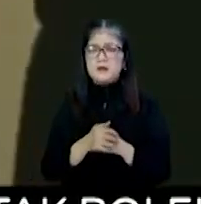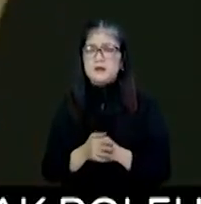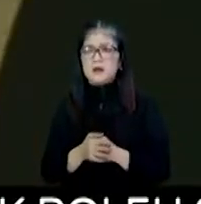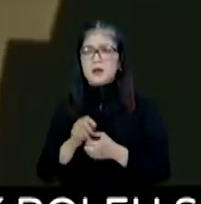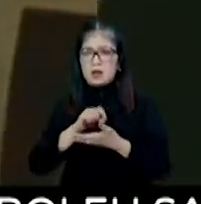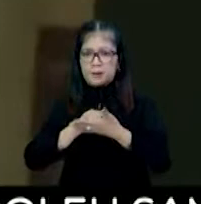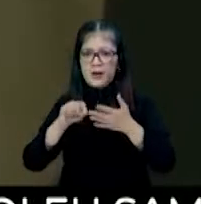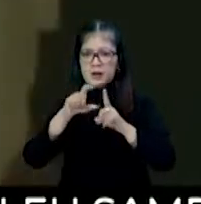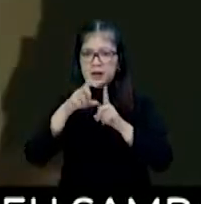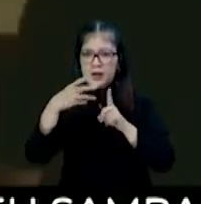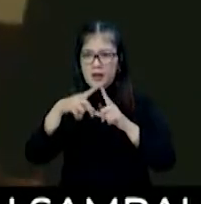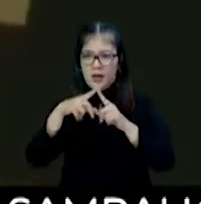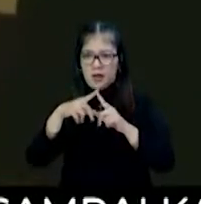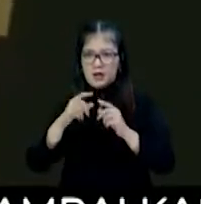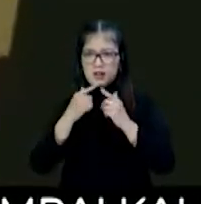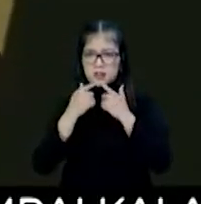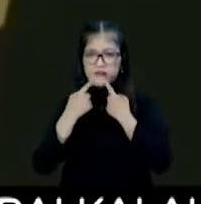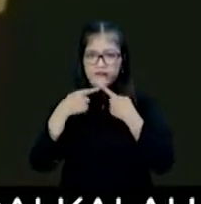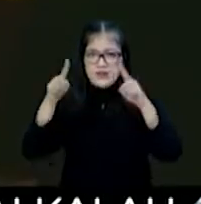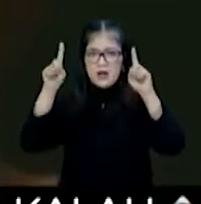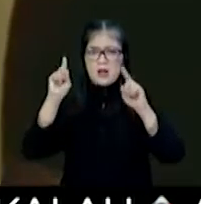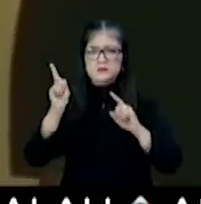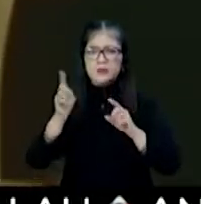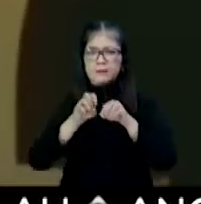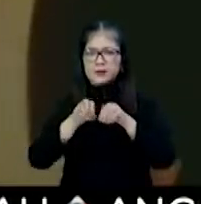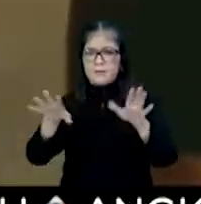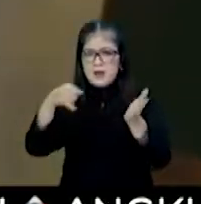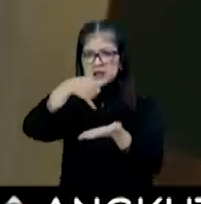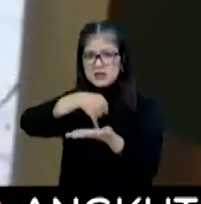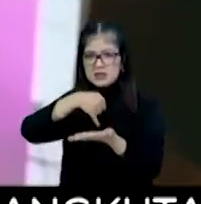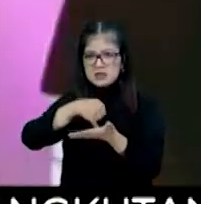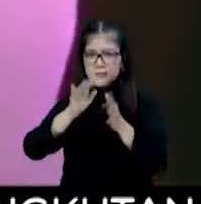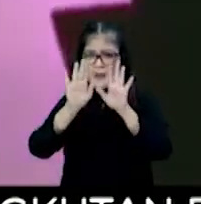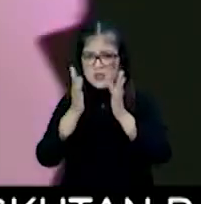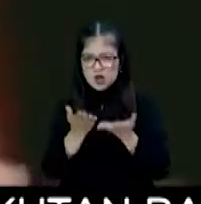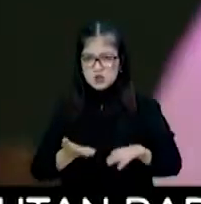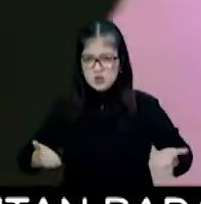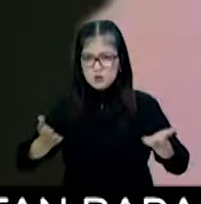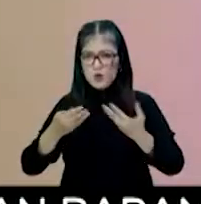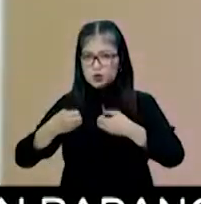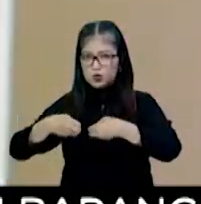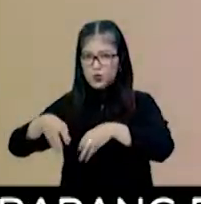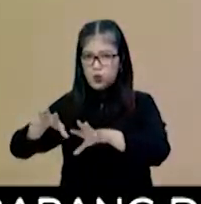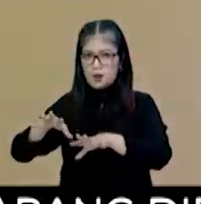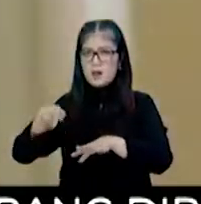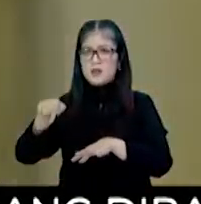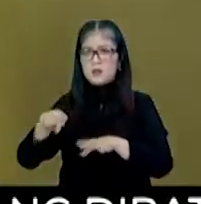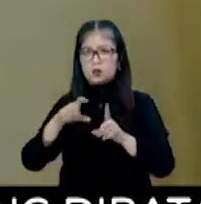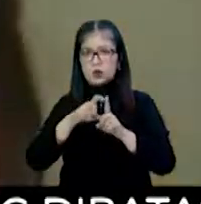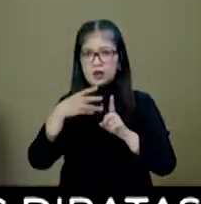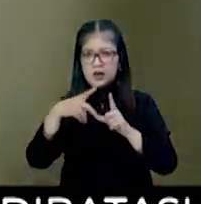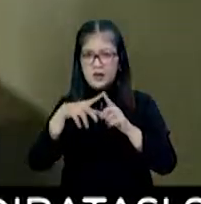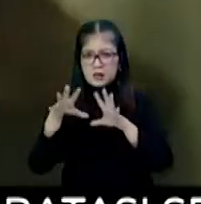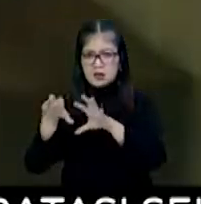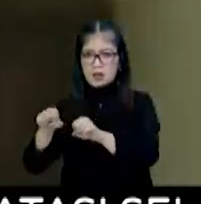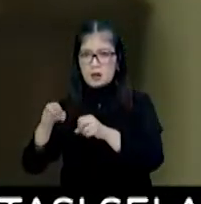OnlyFans menjadi perhatian publik setelah menyebarkan konten pornografi dirinya di media sosial. Dari penjualan konten tersebut, Dea yang ditangkap di Malang, Jawa Timur